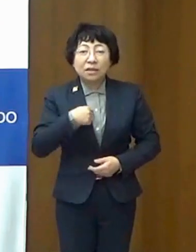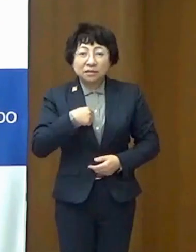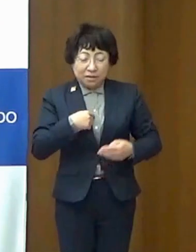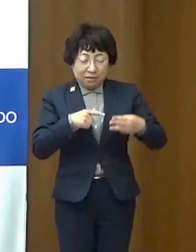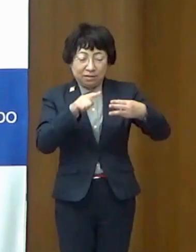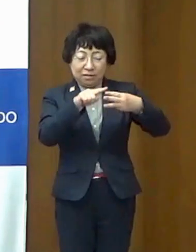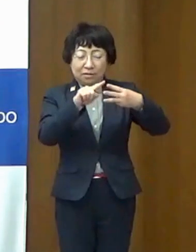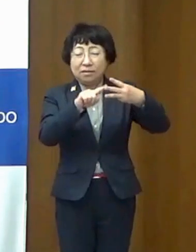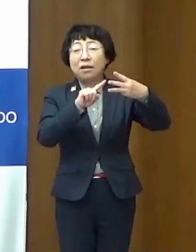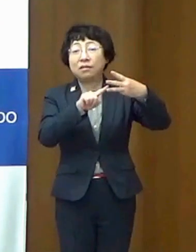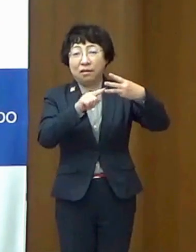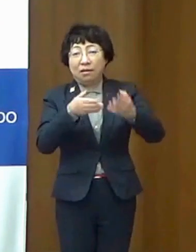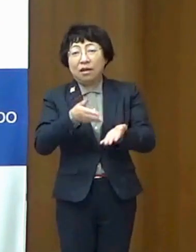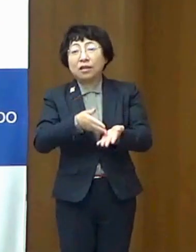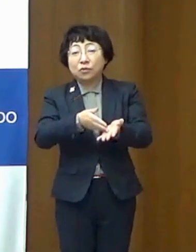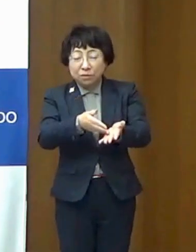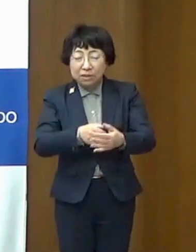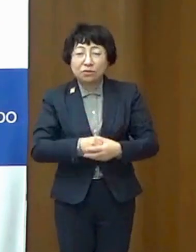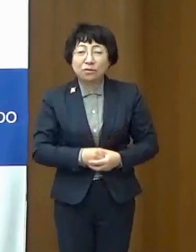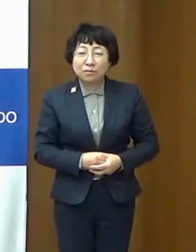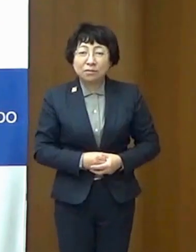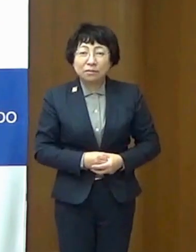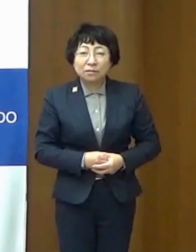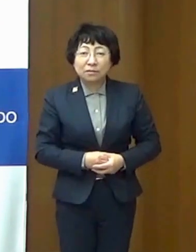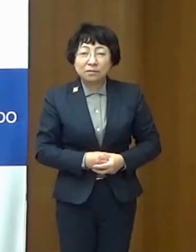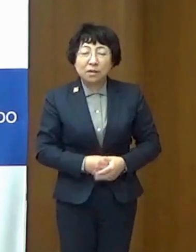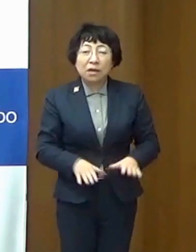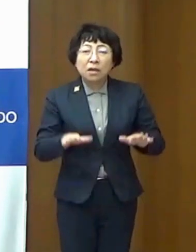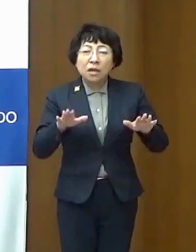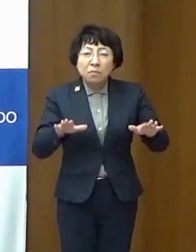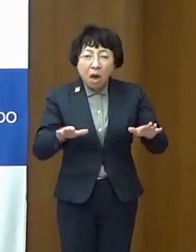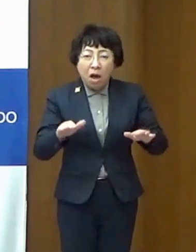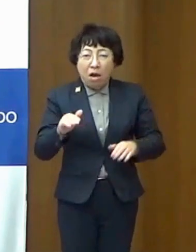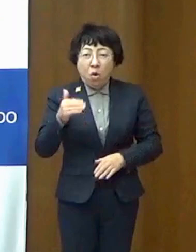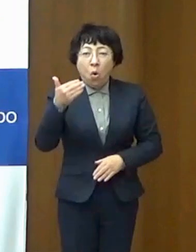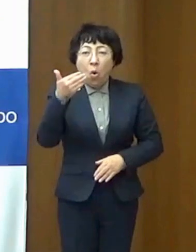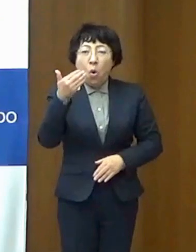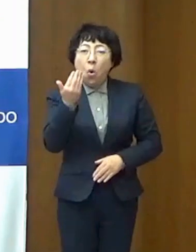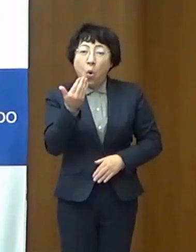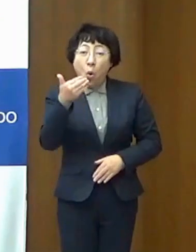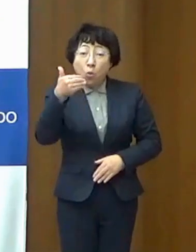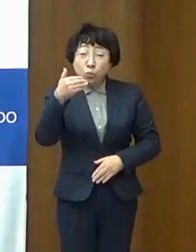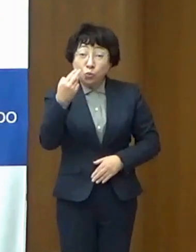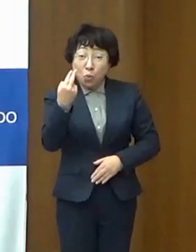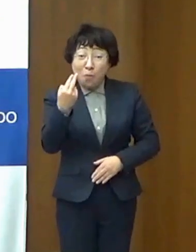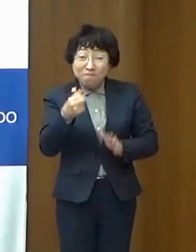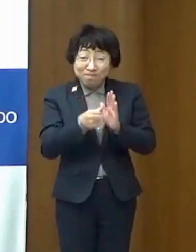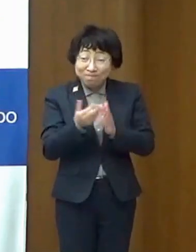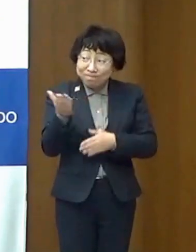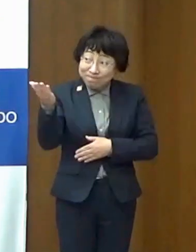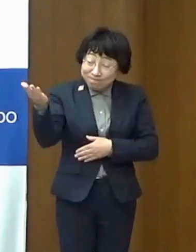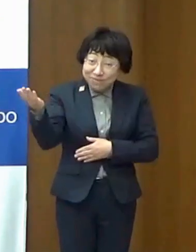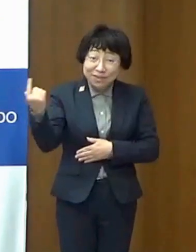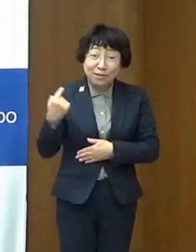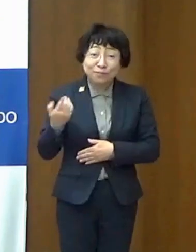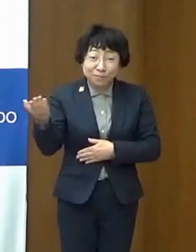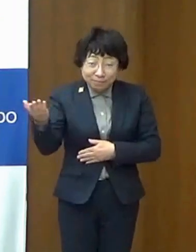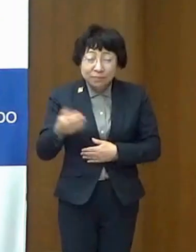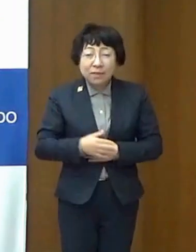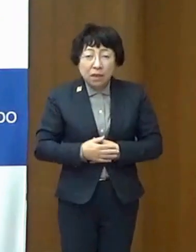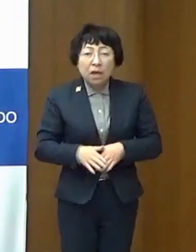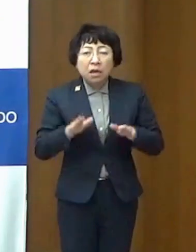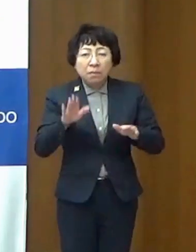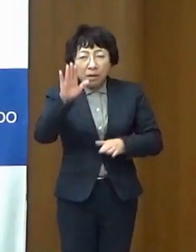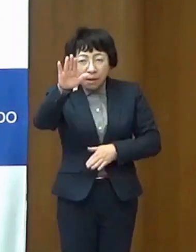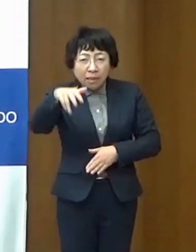点、お話をさせていただきます。今北斗君が来てくれてますけども、こちらですね、いよい